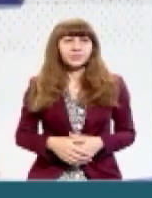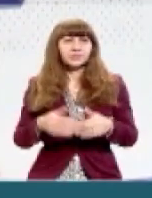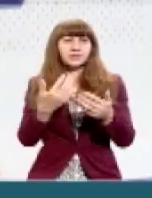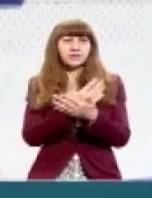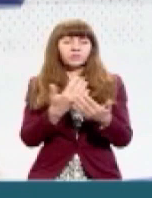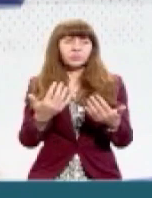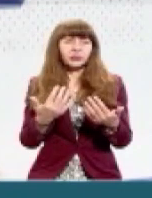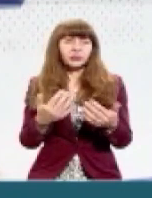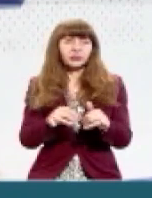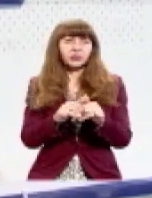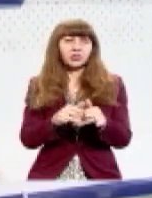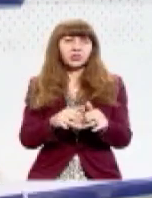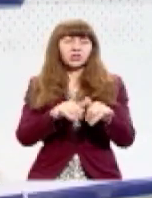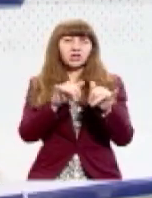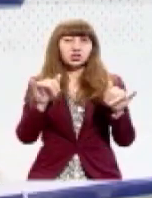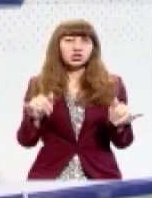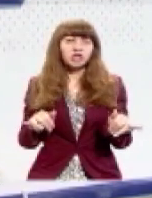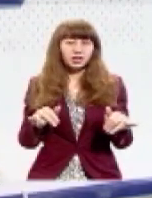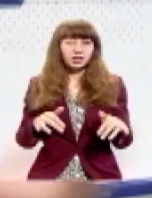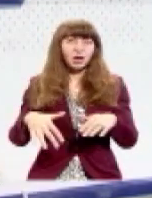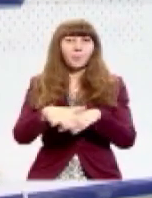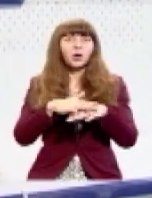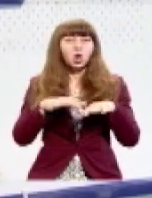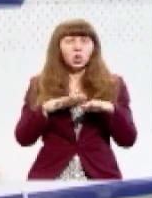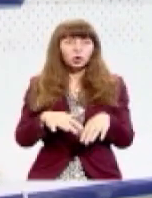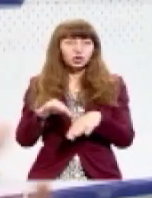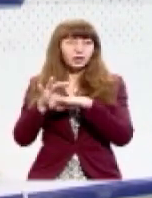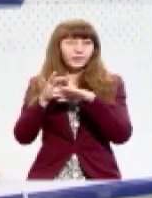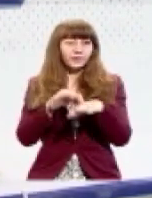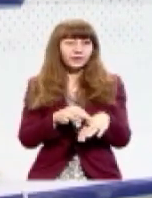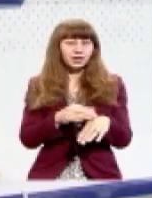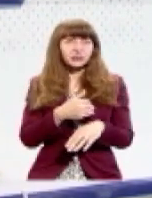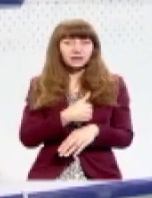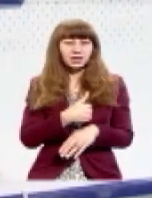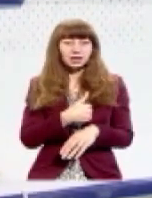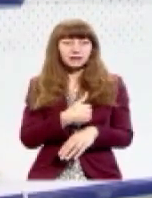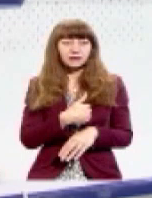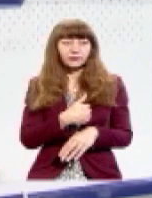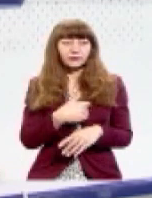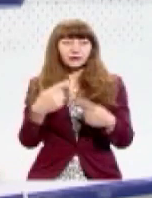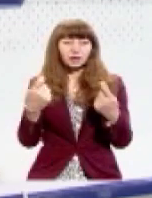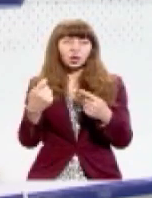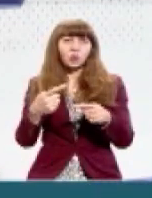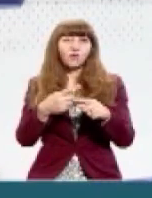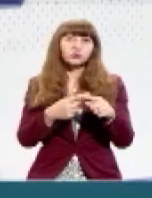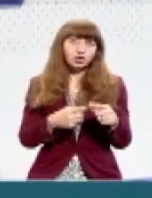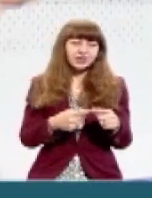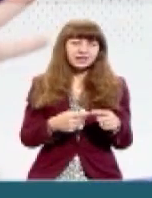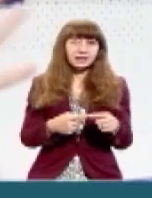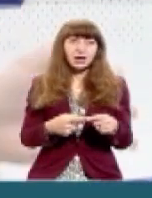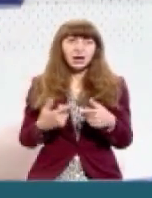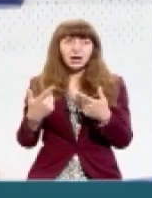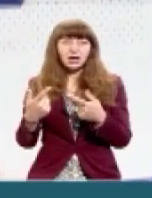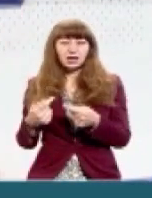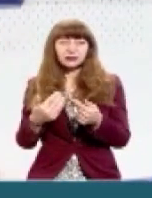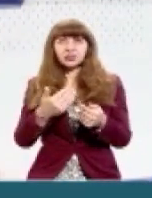расширили арендную площадь и сюда перенесли, хотим перенести в данный момент торговую зону, а где